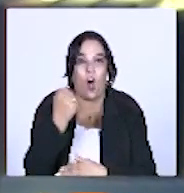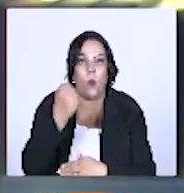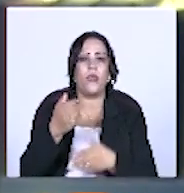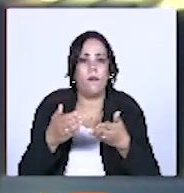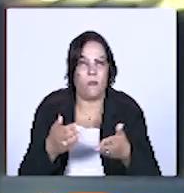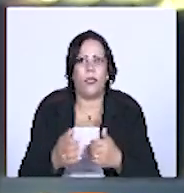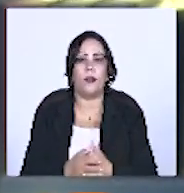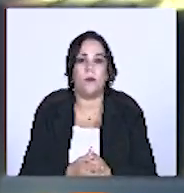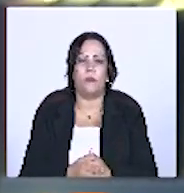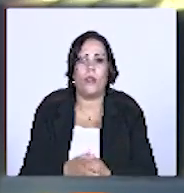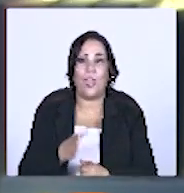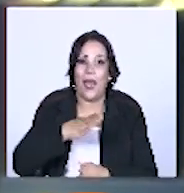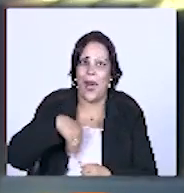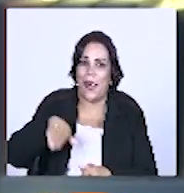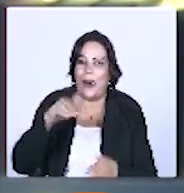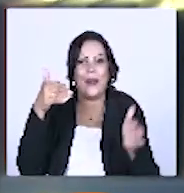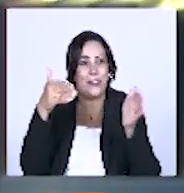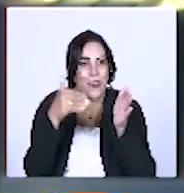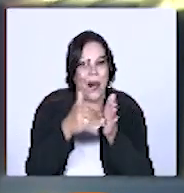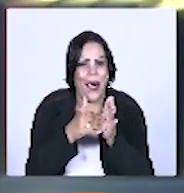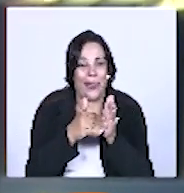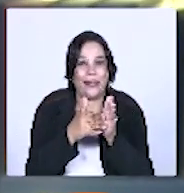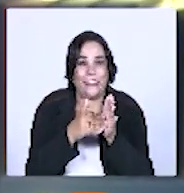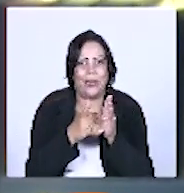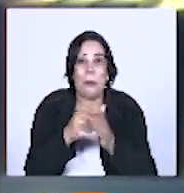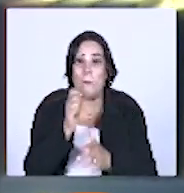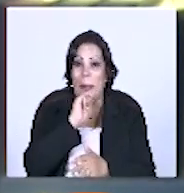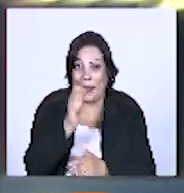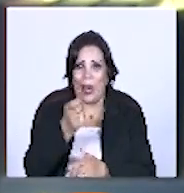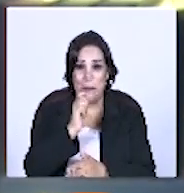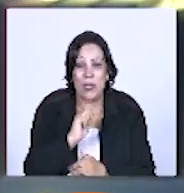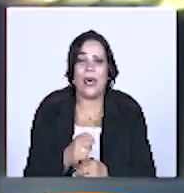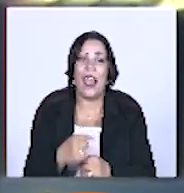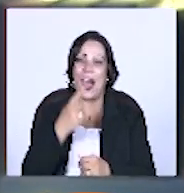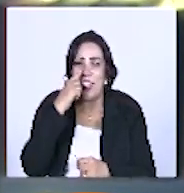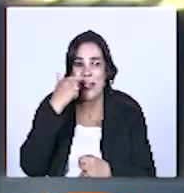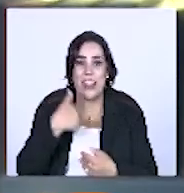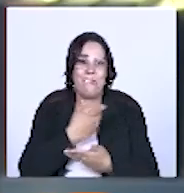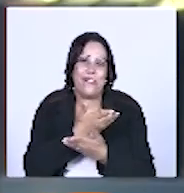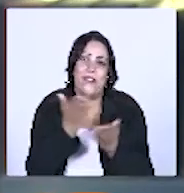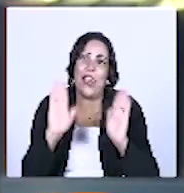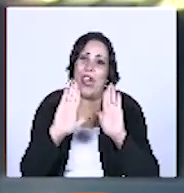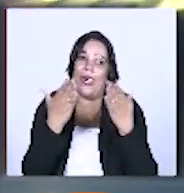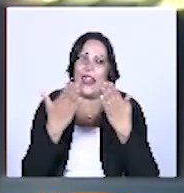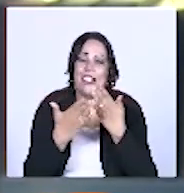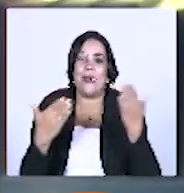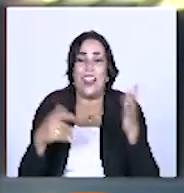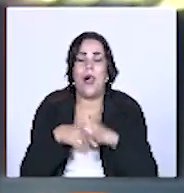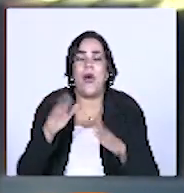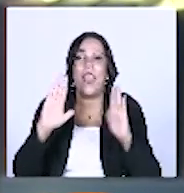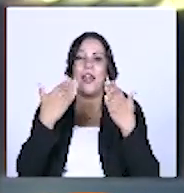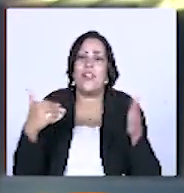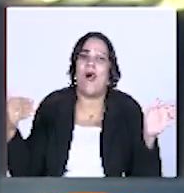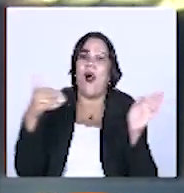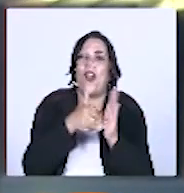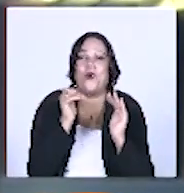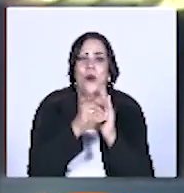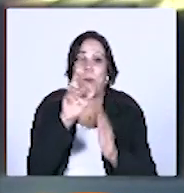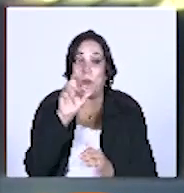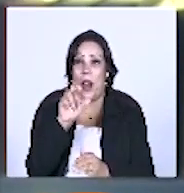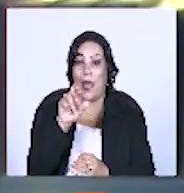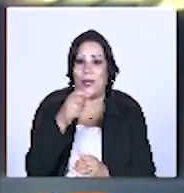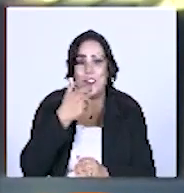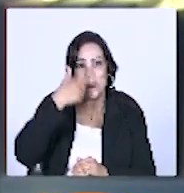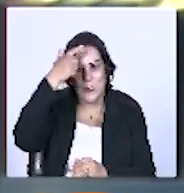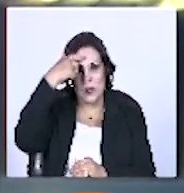قوي احنا كده وصلنا لنهايه الحلقه اتمنى لكم يعني عطله سعيده انتوا قاعدين لغايه يوم الاحد كل سنه وانتم طيبين